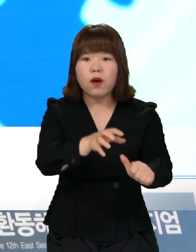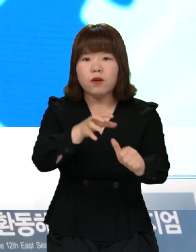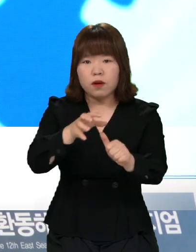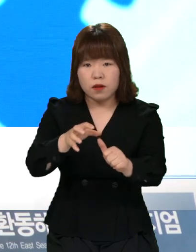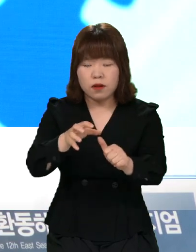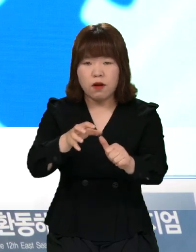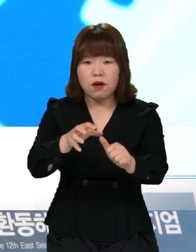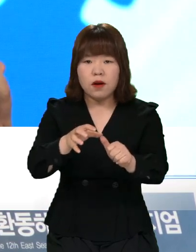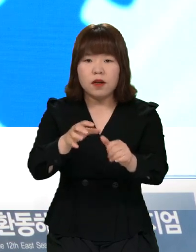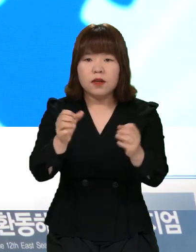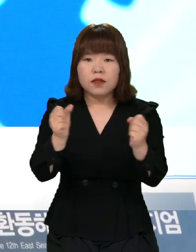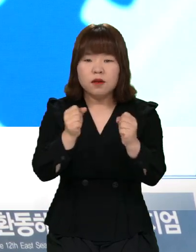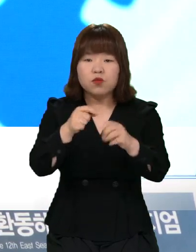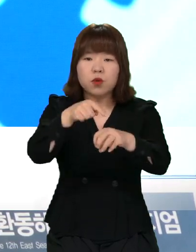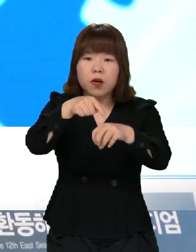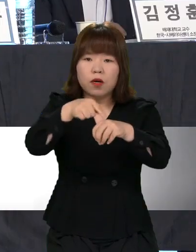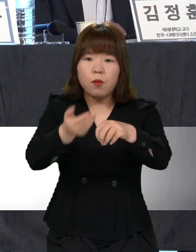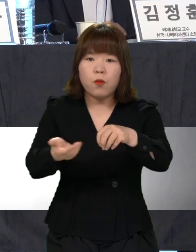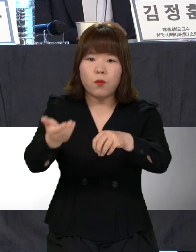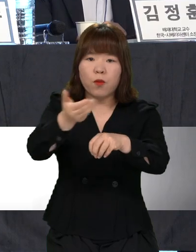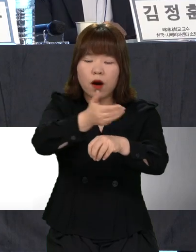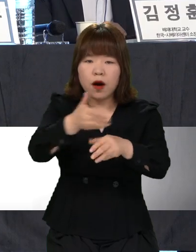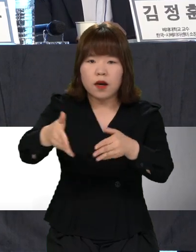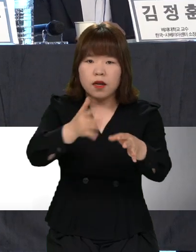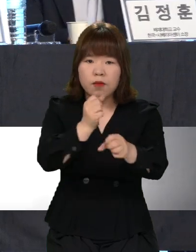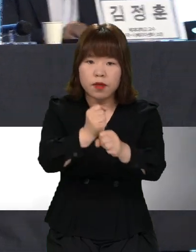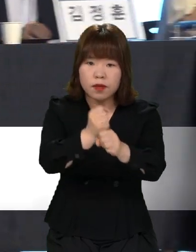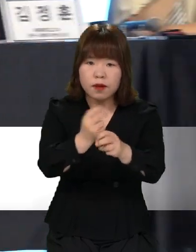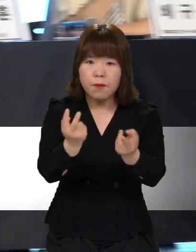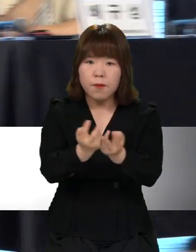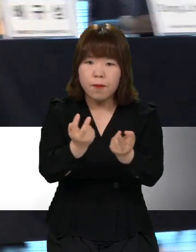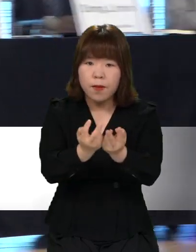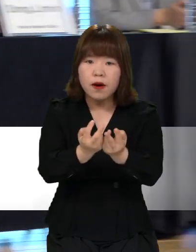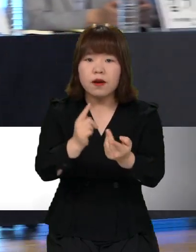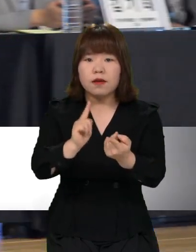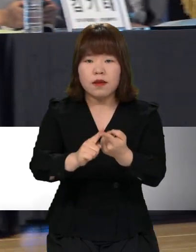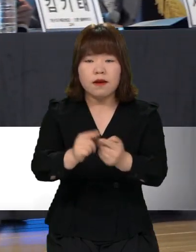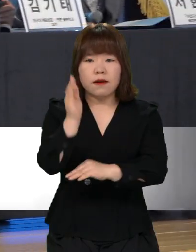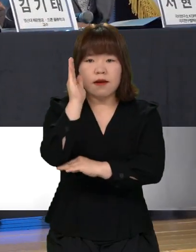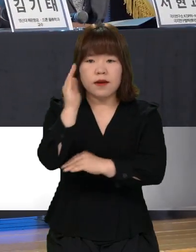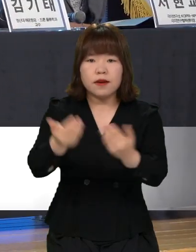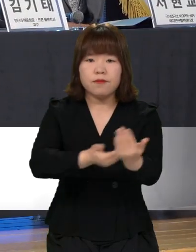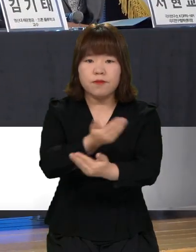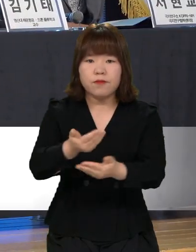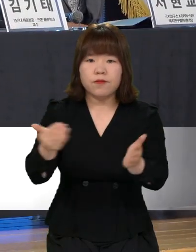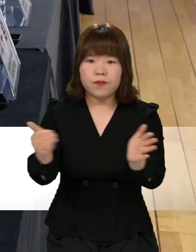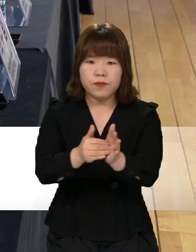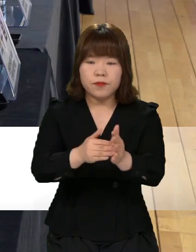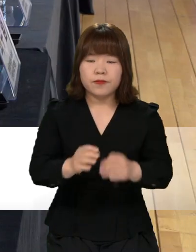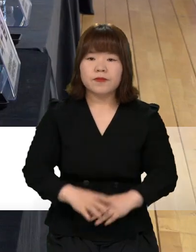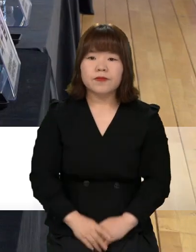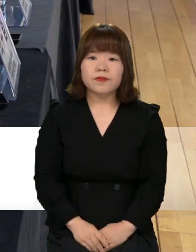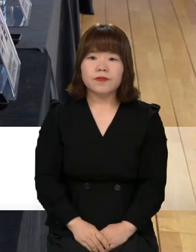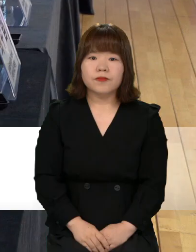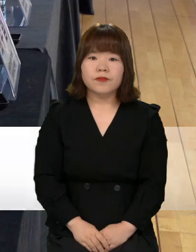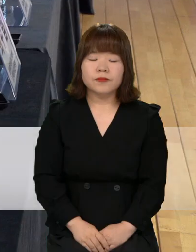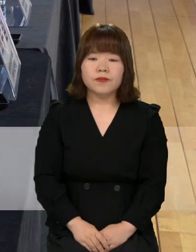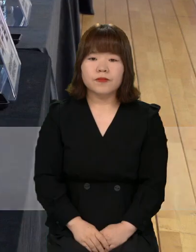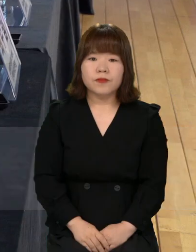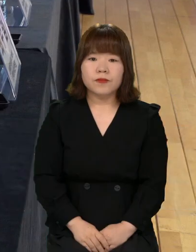영일만 항의 지리적 이점을 통한 북극 항로 개척과 발전 전략에 대해 전문가들이 의견을